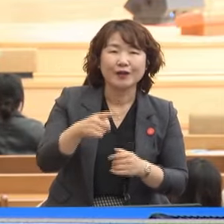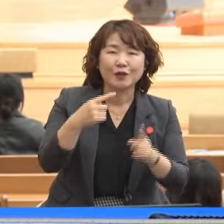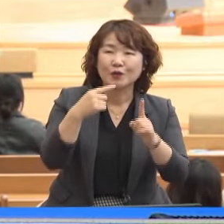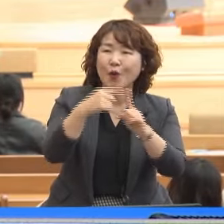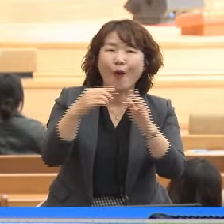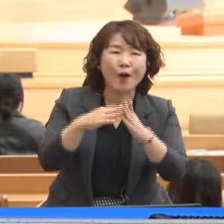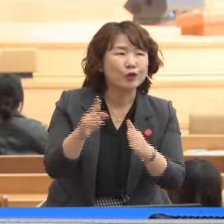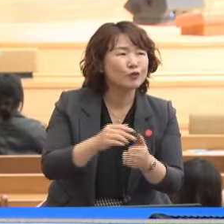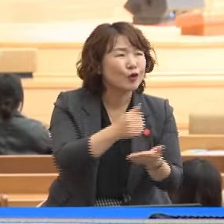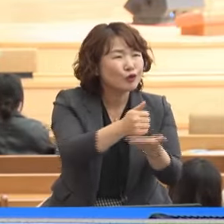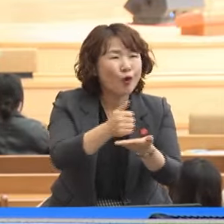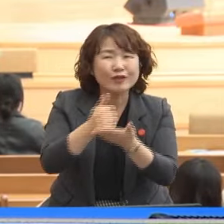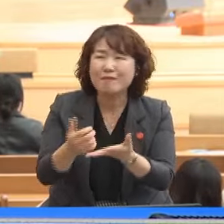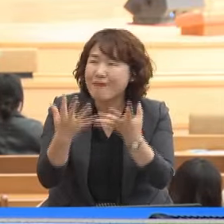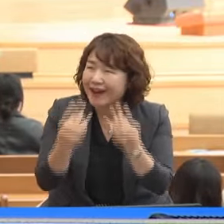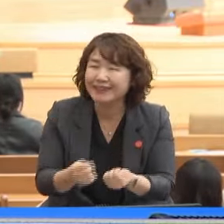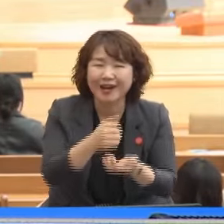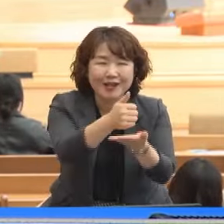교회 손님 많네.